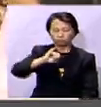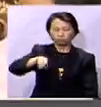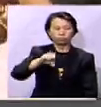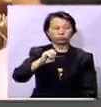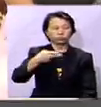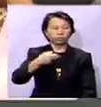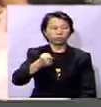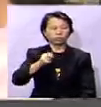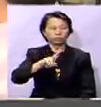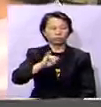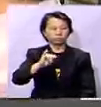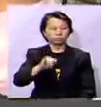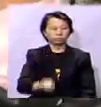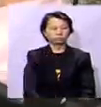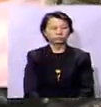Bahrom.